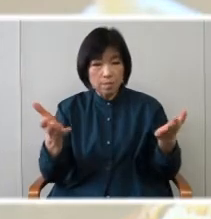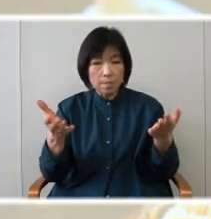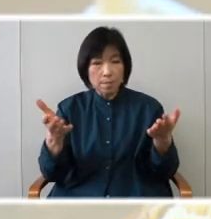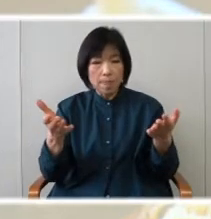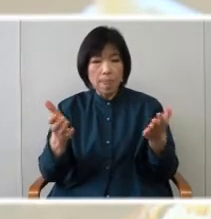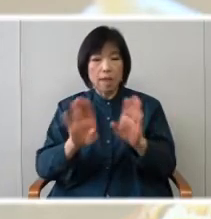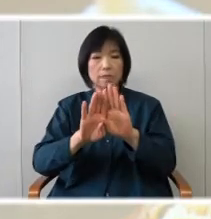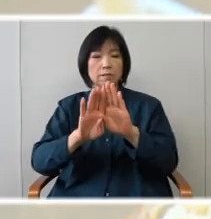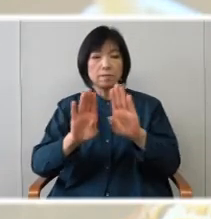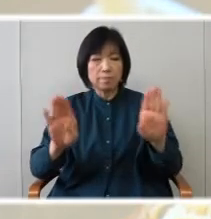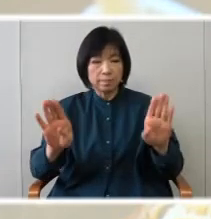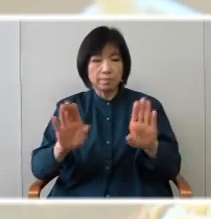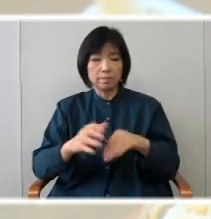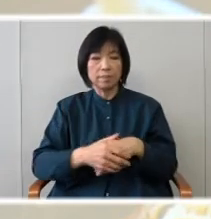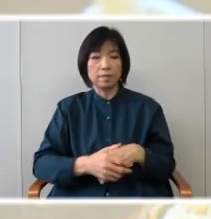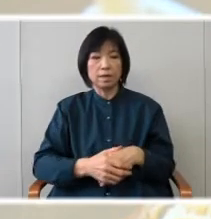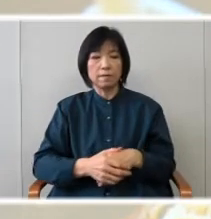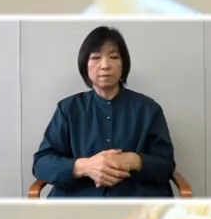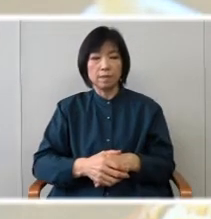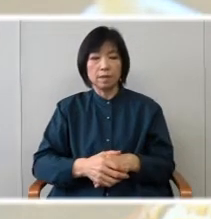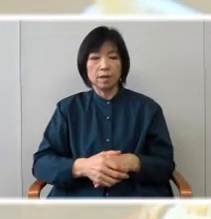これクリーンセンターでやるんだ。